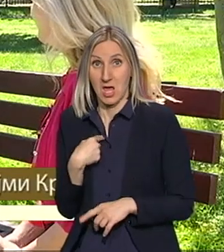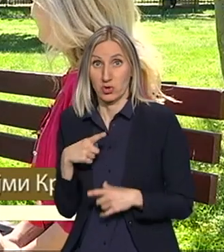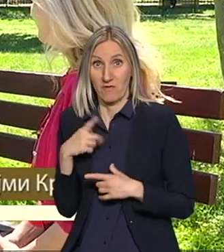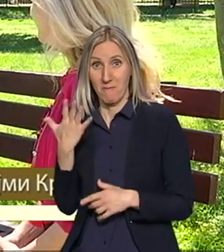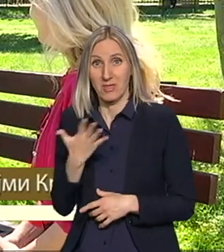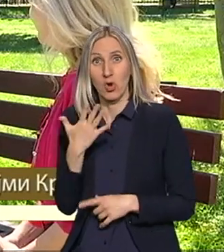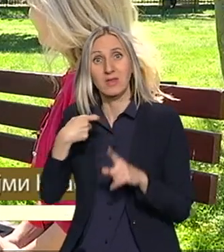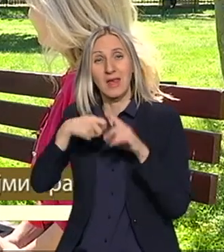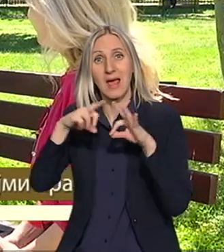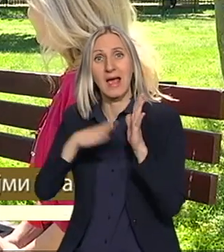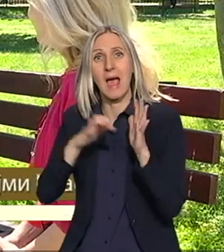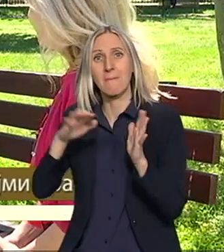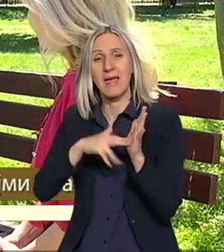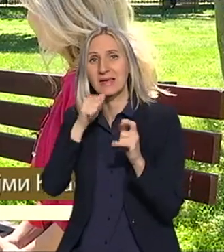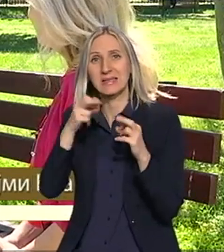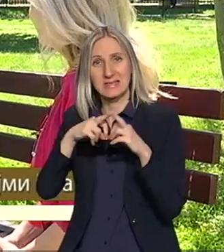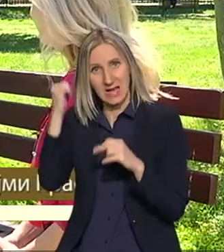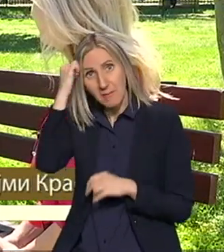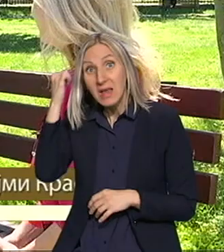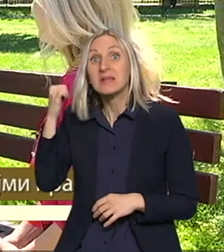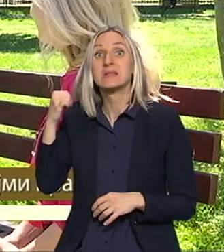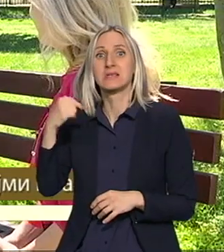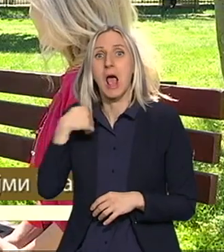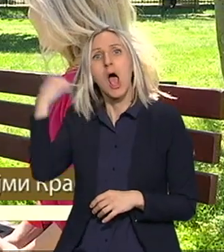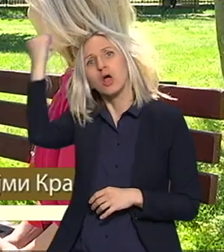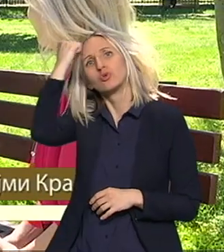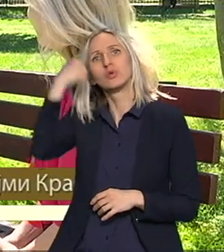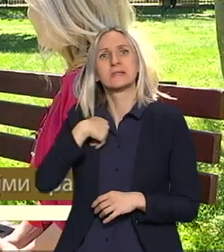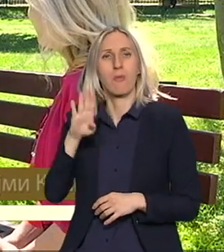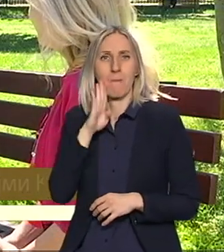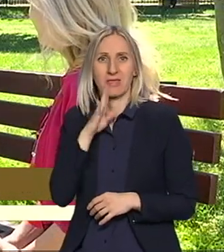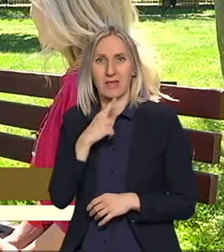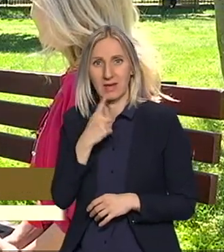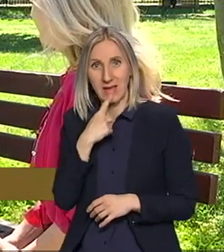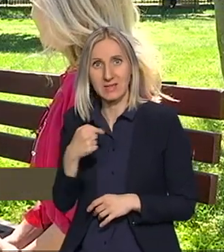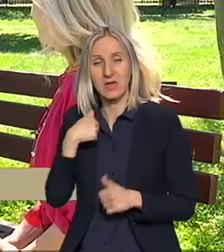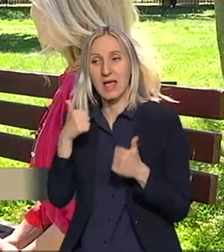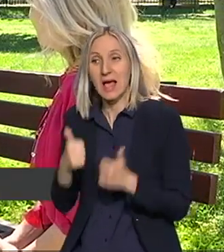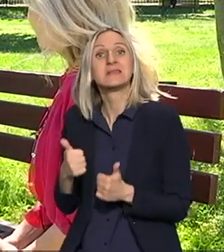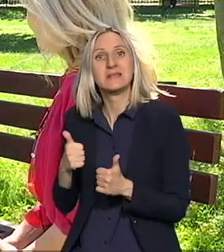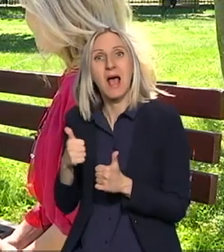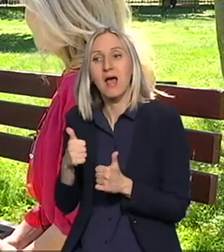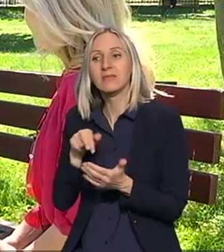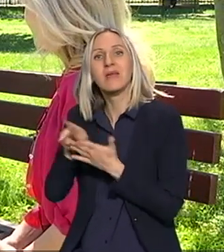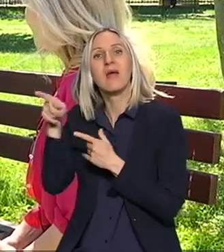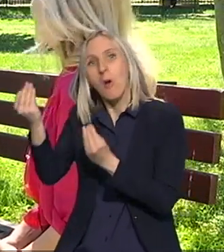Moja materna jezik je turski i ja idem u kurs ovde od opština. Ja znam srpsko